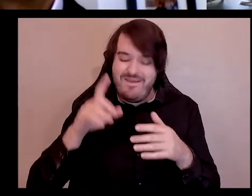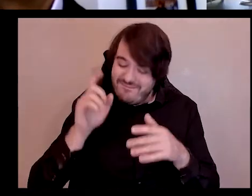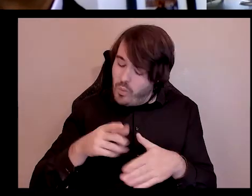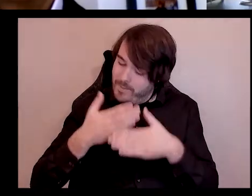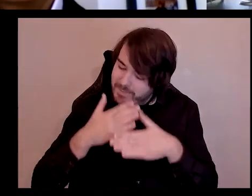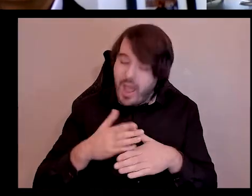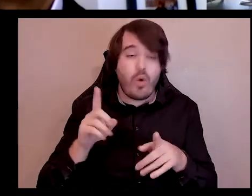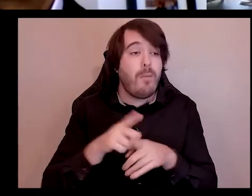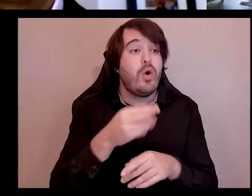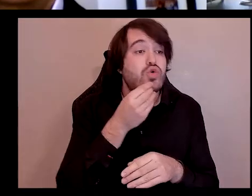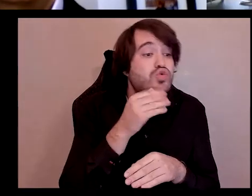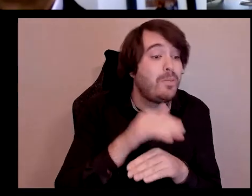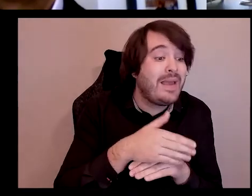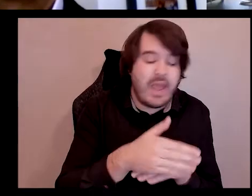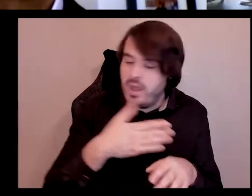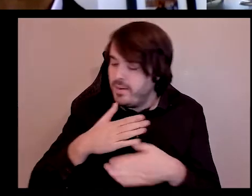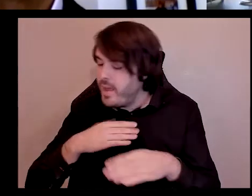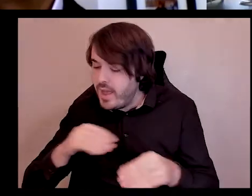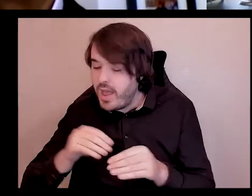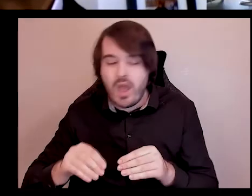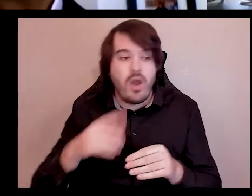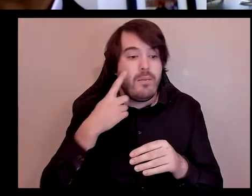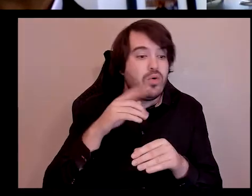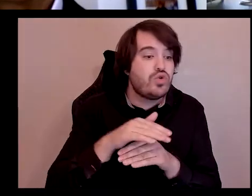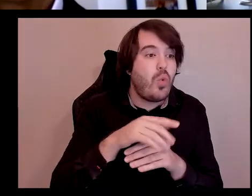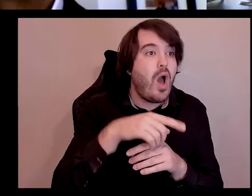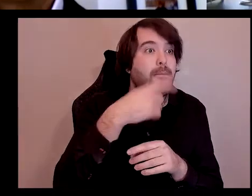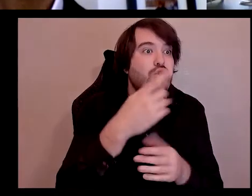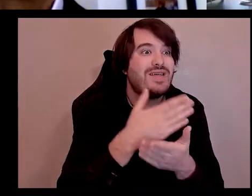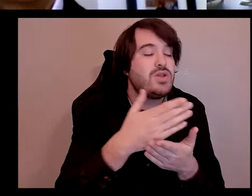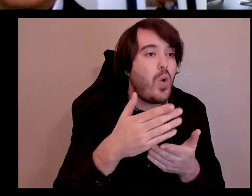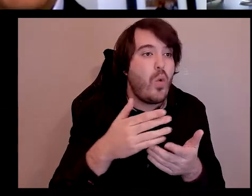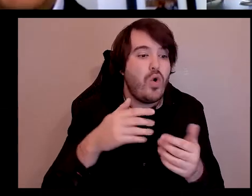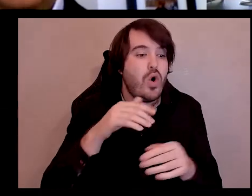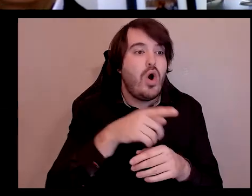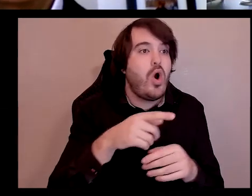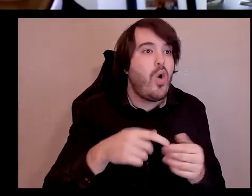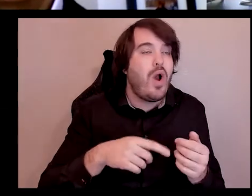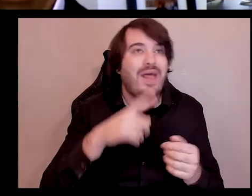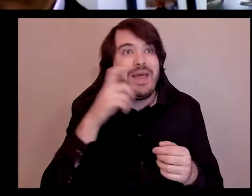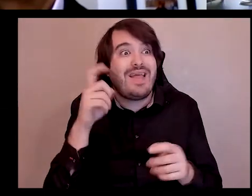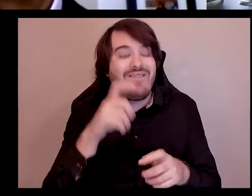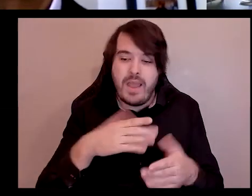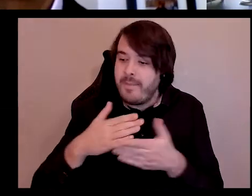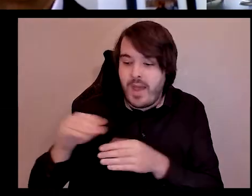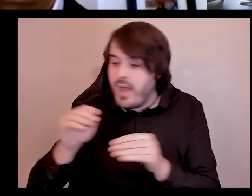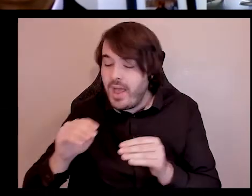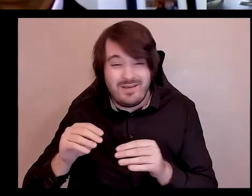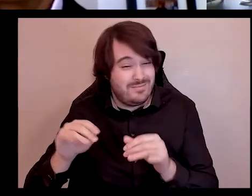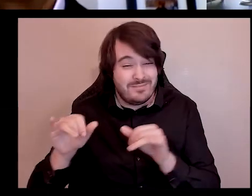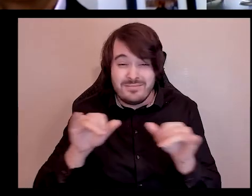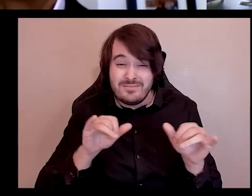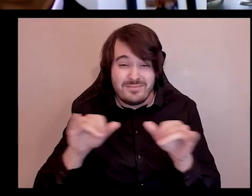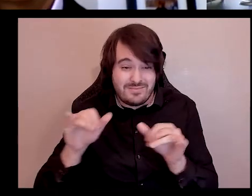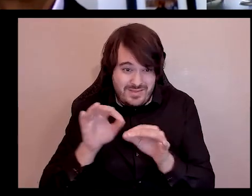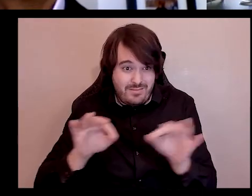répéter la formule magique de tout à l'heure, se préparer. Oh oui! Parce que dans toutes les étapes de la vie, il faut se préparer, que